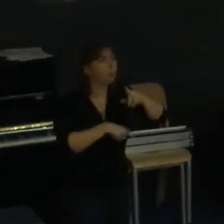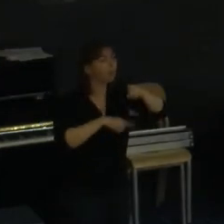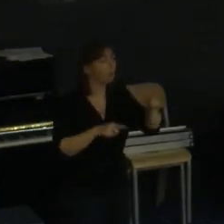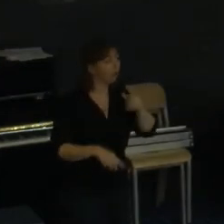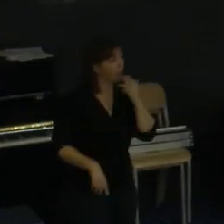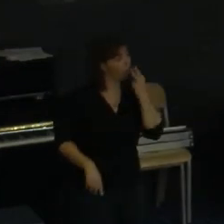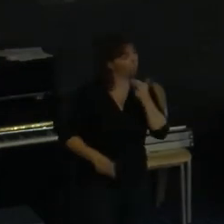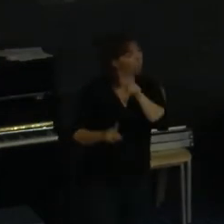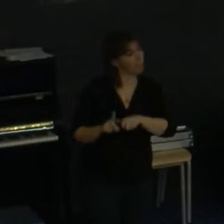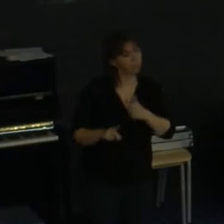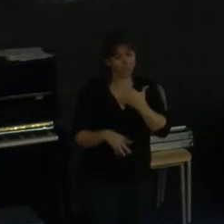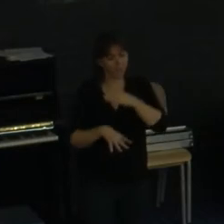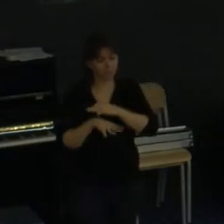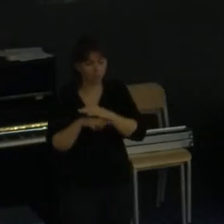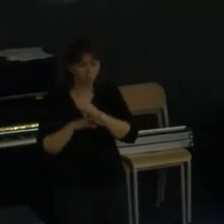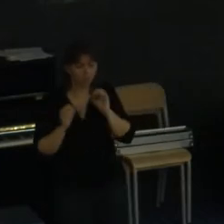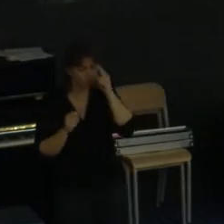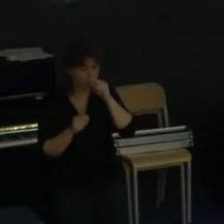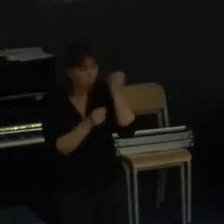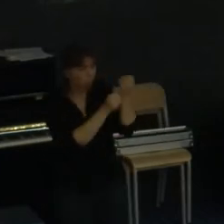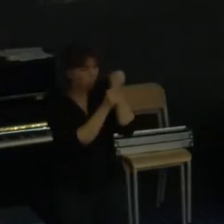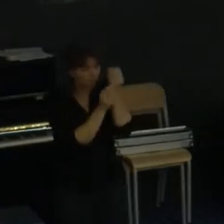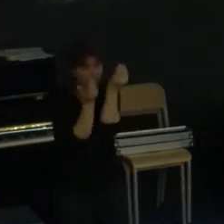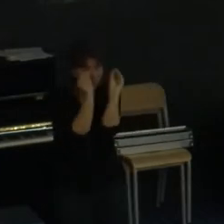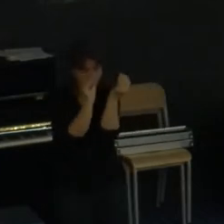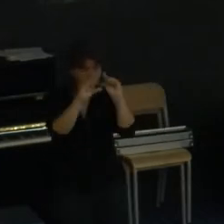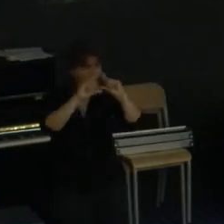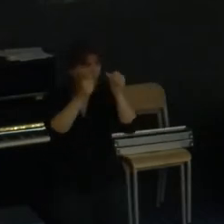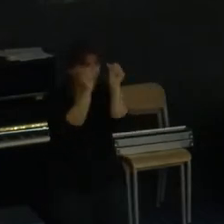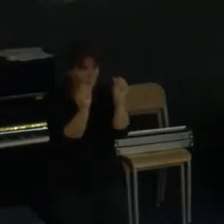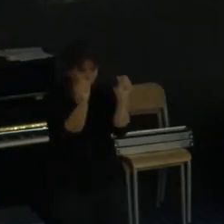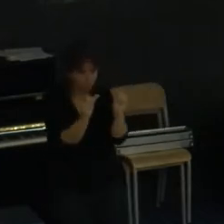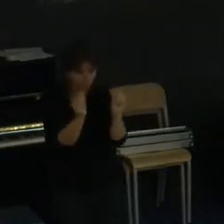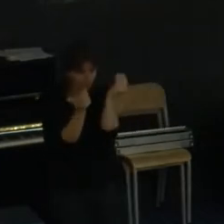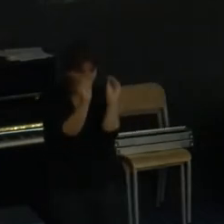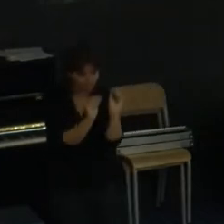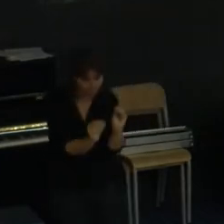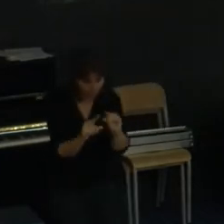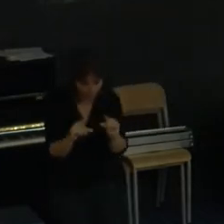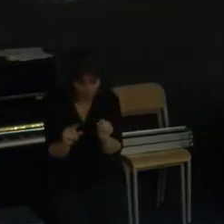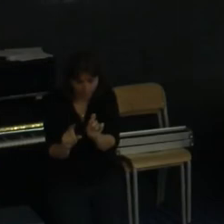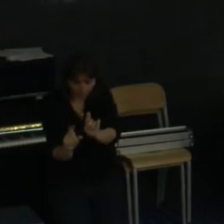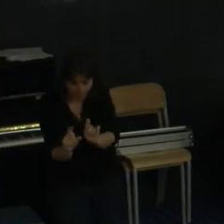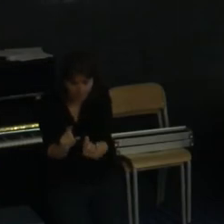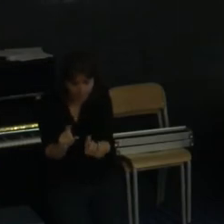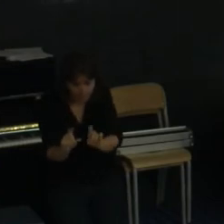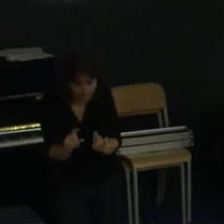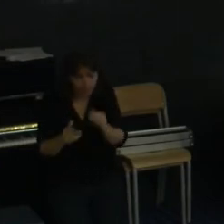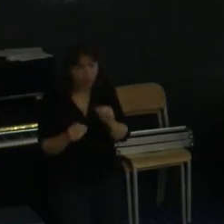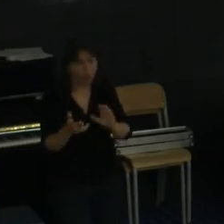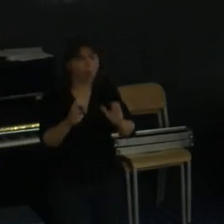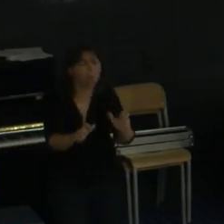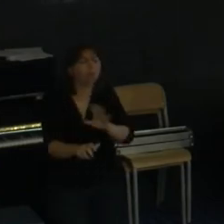à faire tout un workflow pour remplir des données dans des formulaires, etc. pour arriver sur un simple bouton, cliquer et se dire « Ah, j'ai un bug ».